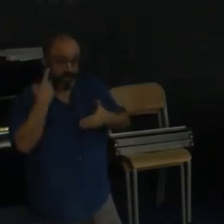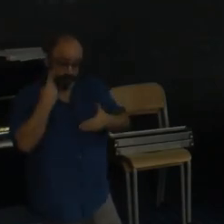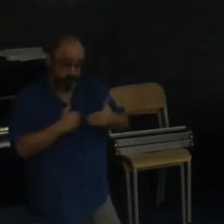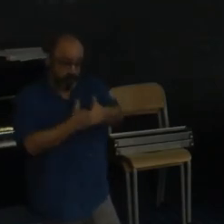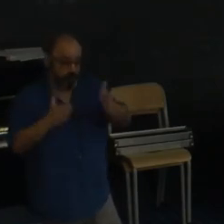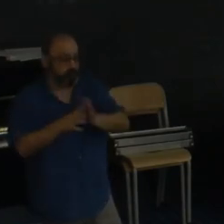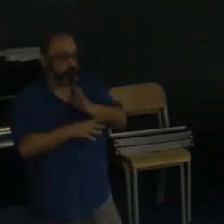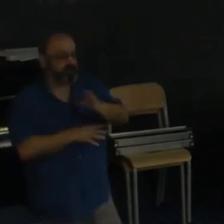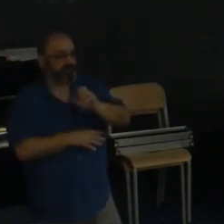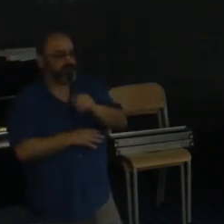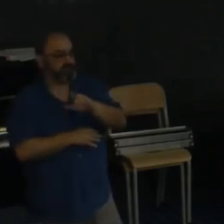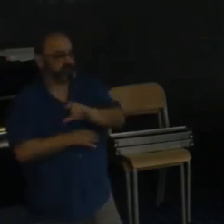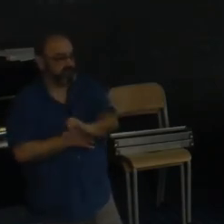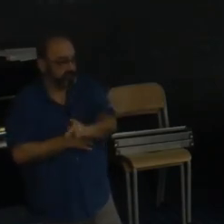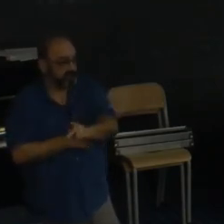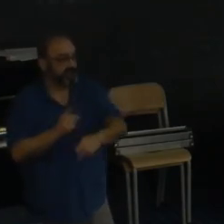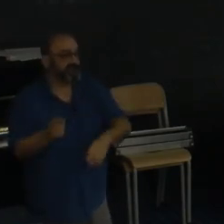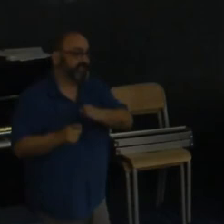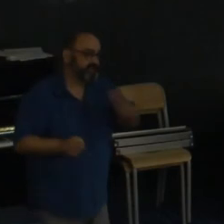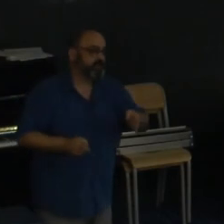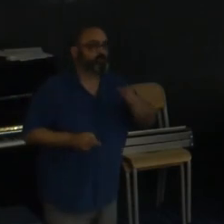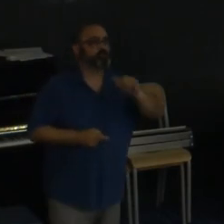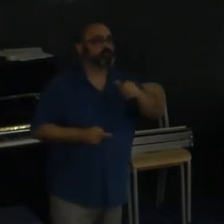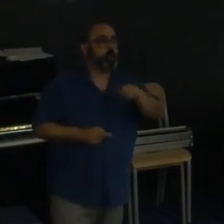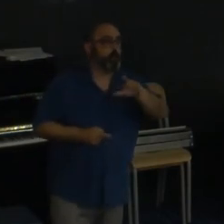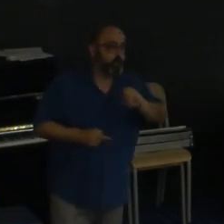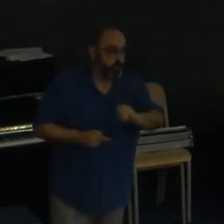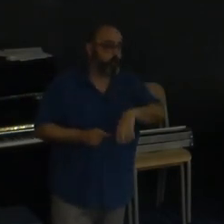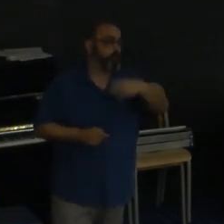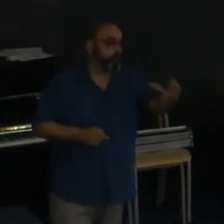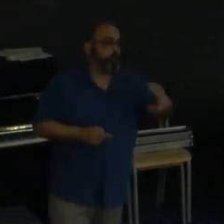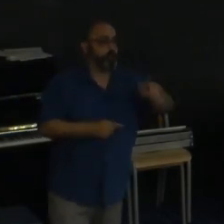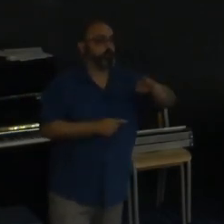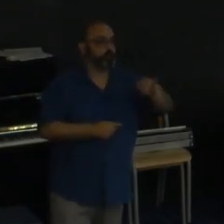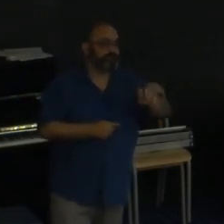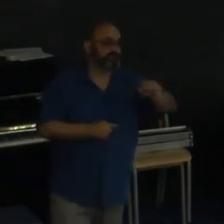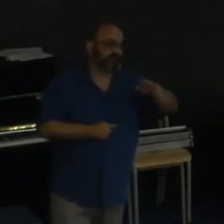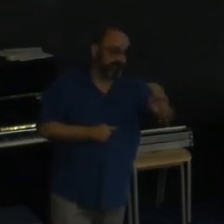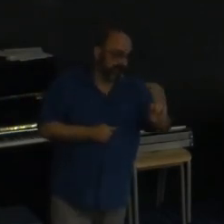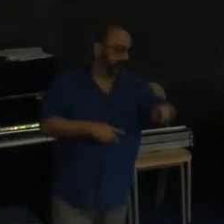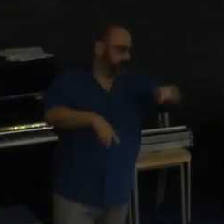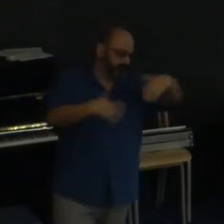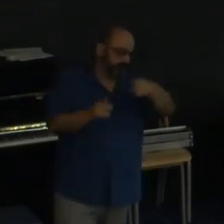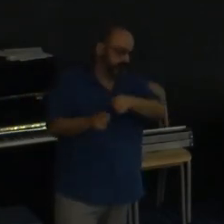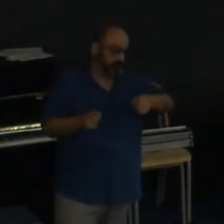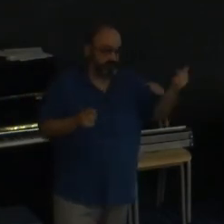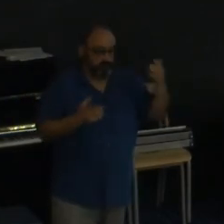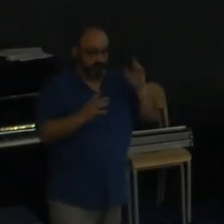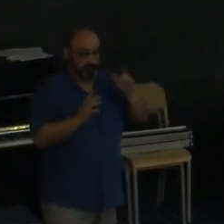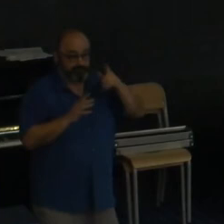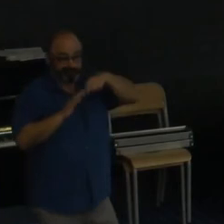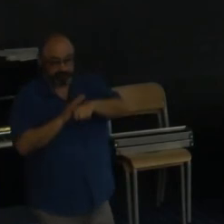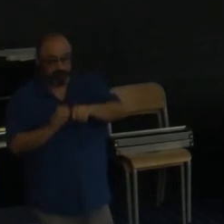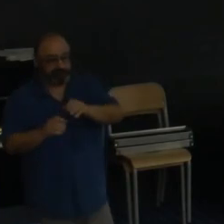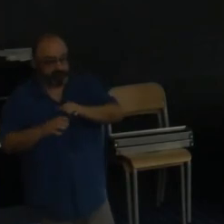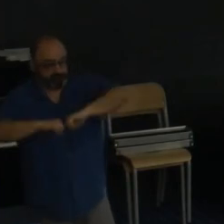à votre projet Flask. Si vous êtes dans du Django, la même chose, en Twisted, etc. et ainsi de suite. Donc, on peut s'amuser à faire beaucoup de choses avec ça.